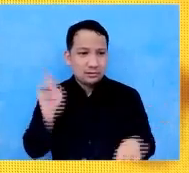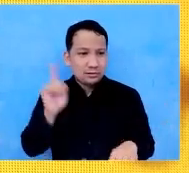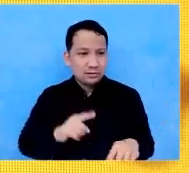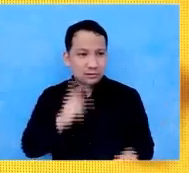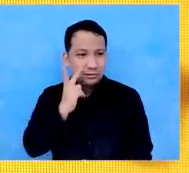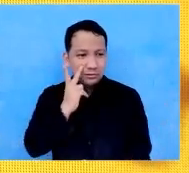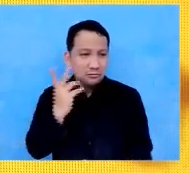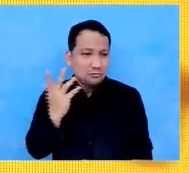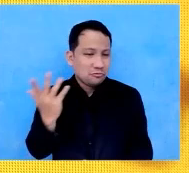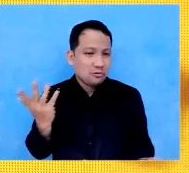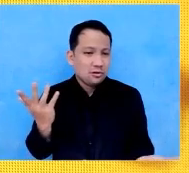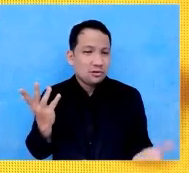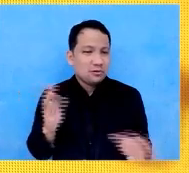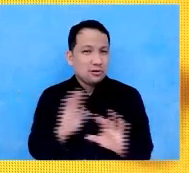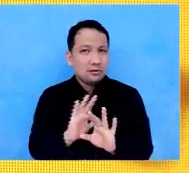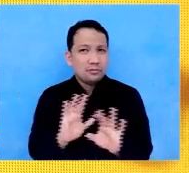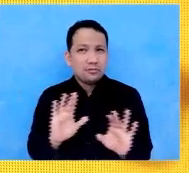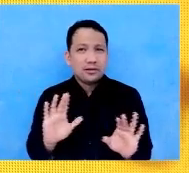bang